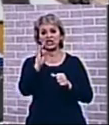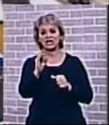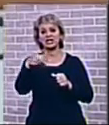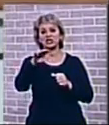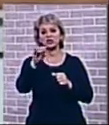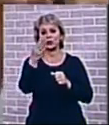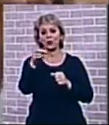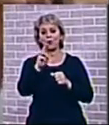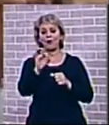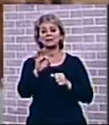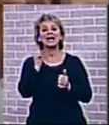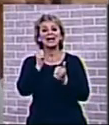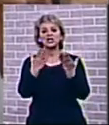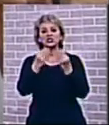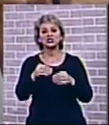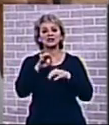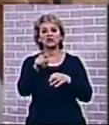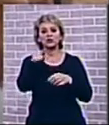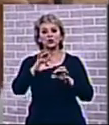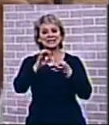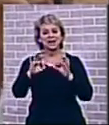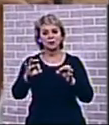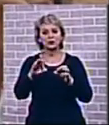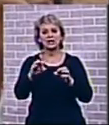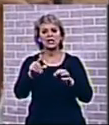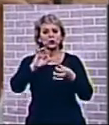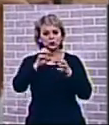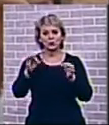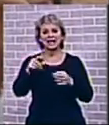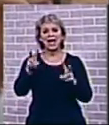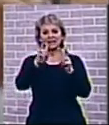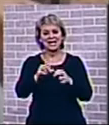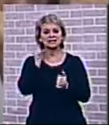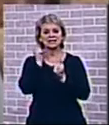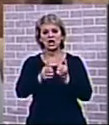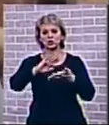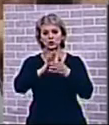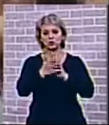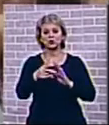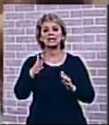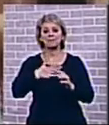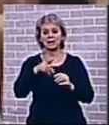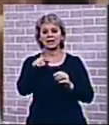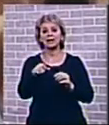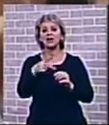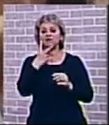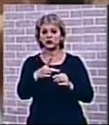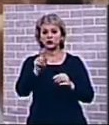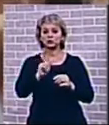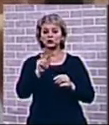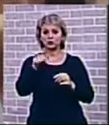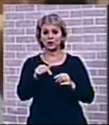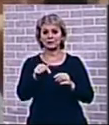Ищенко. Ежедневно идет скрупулезный, доскональный анализ каждой ситуации. И мы видим,